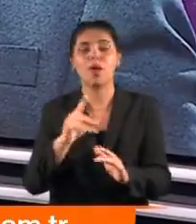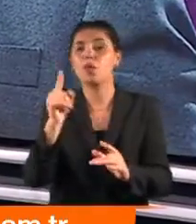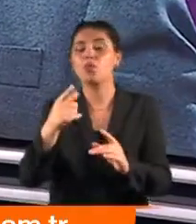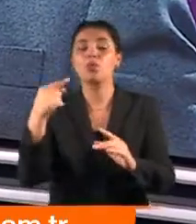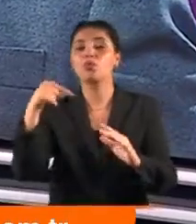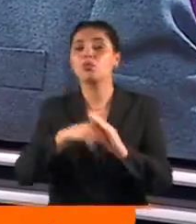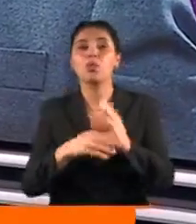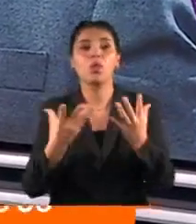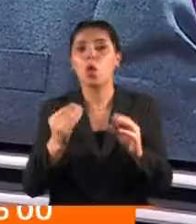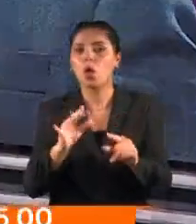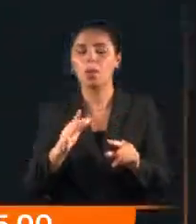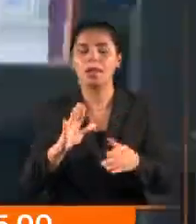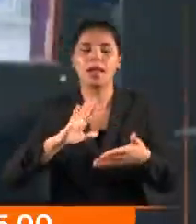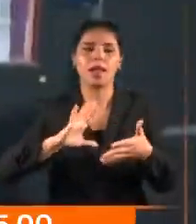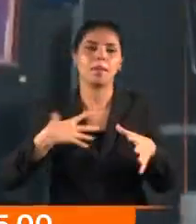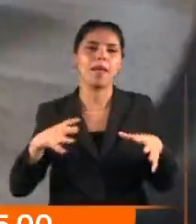araştırdı.